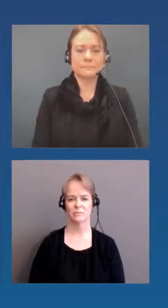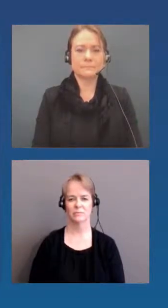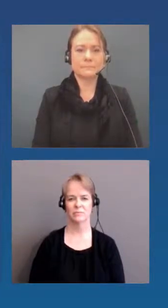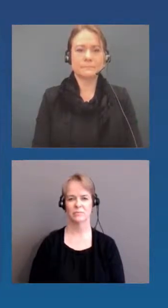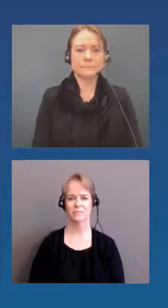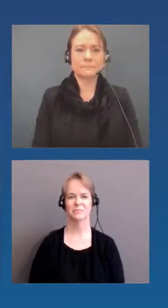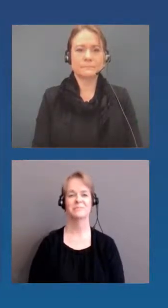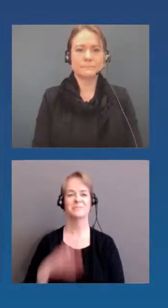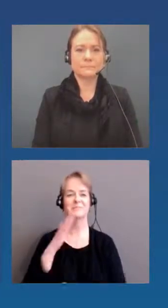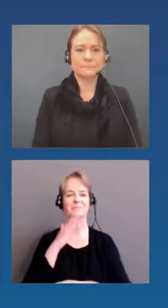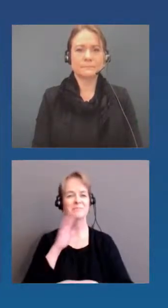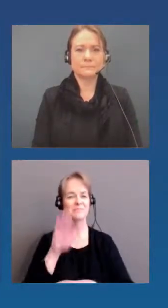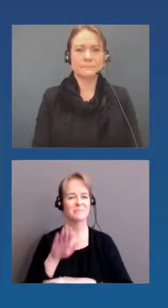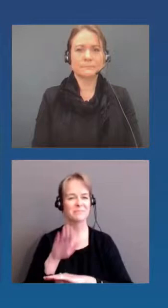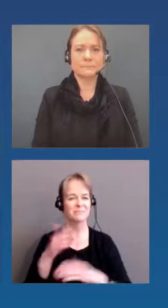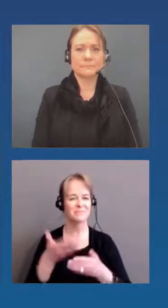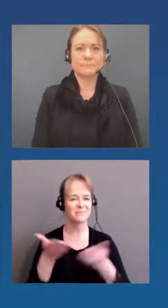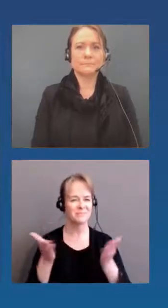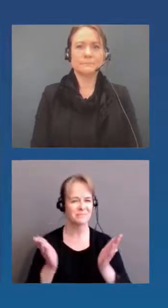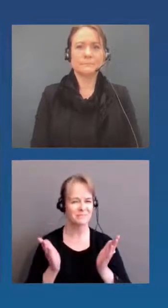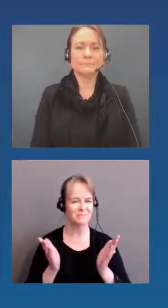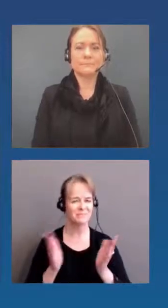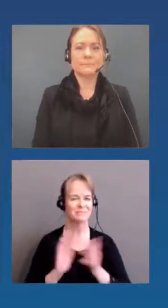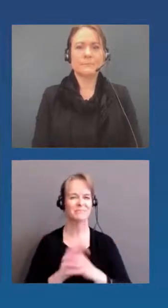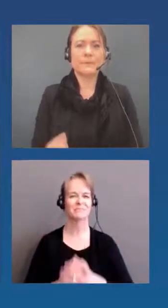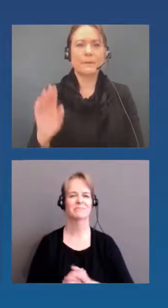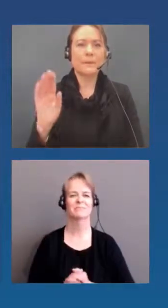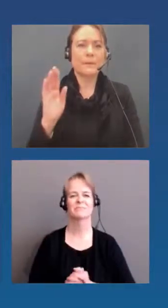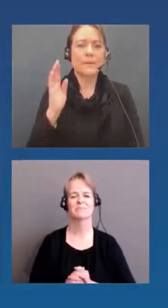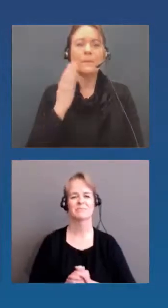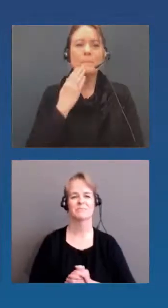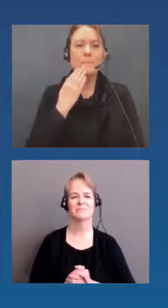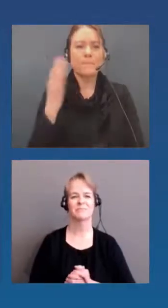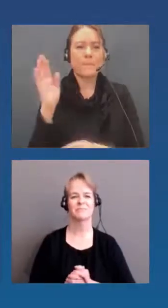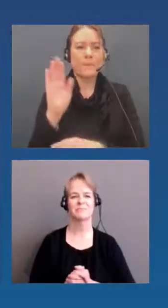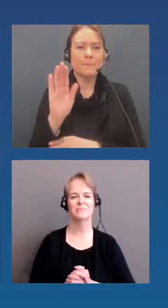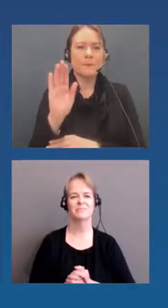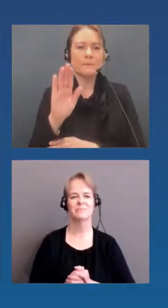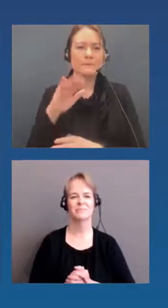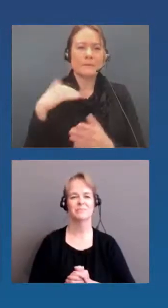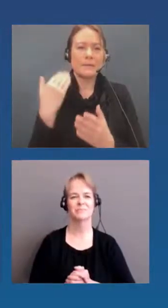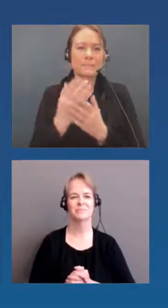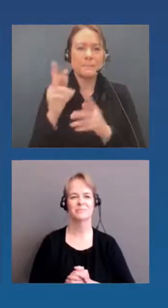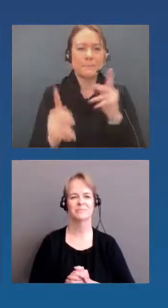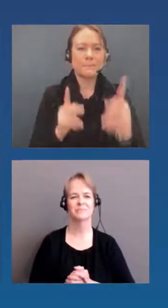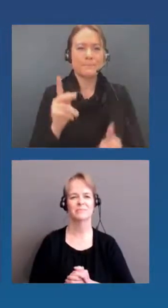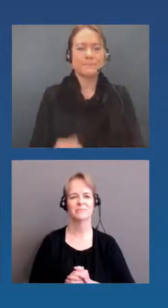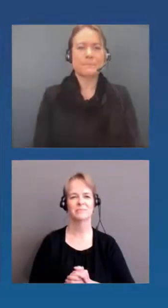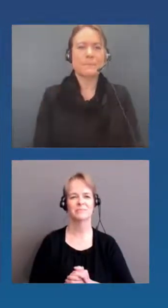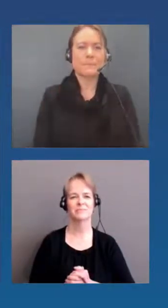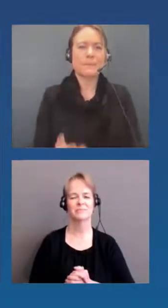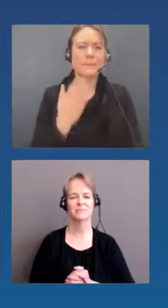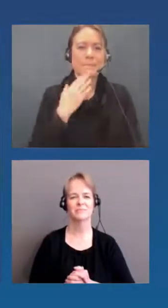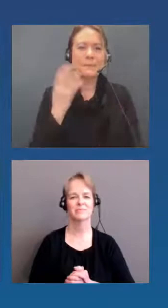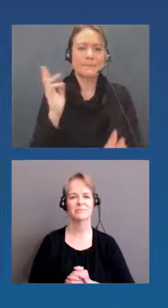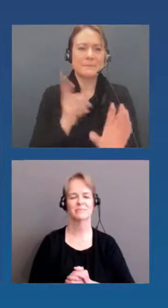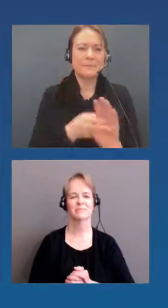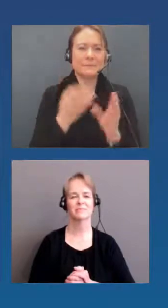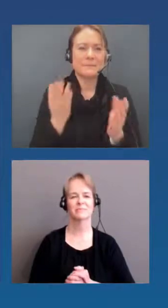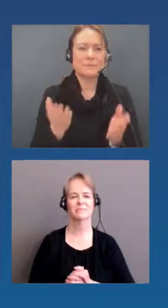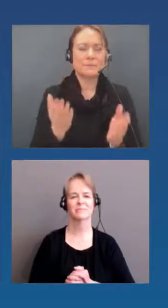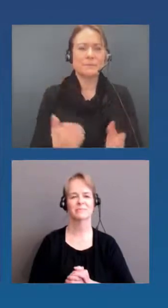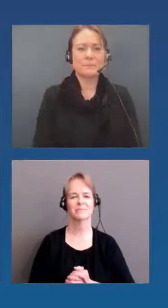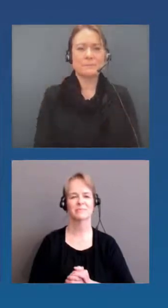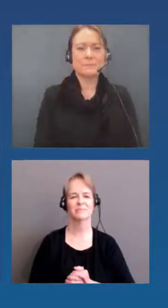Good afternoon, everyone. Bonjour à tous et à tous. Thank you for joining us. Merci d'être parmi nous aujourd'hui. We